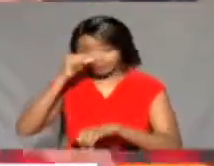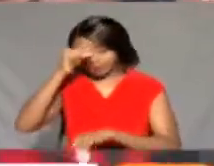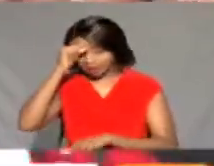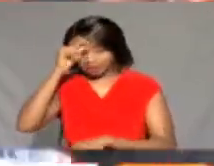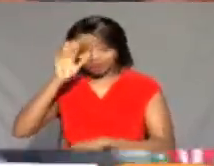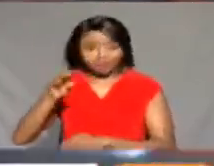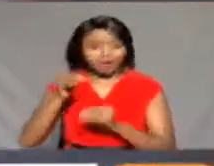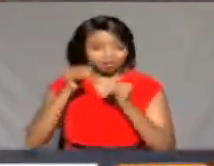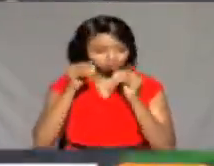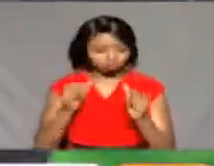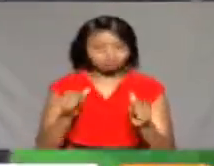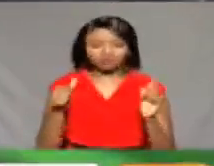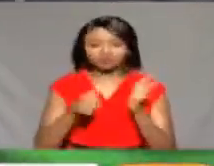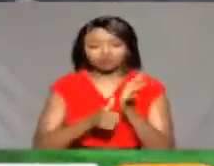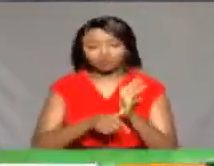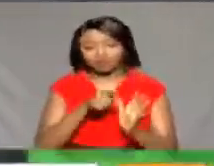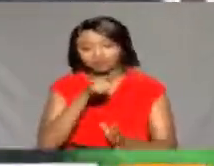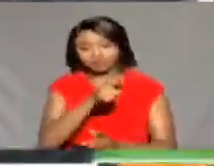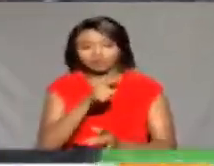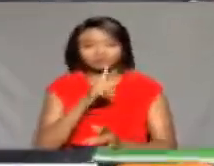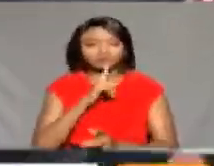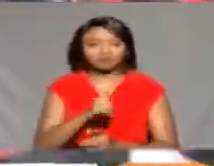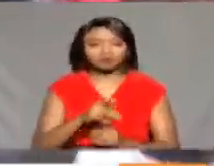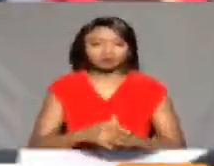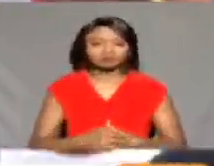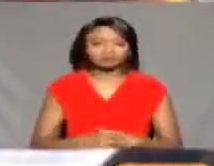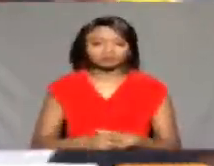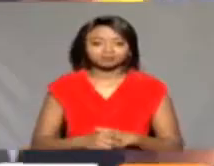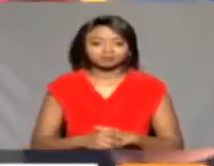serikali itakapolegeza msimamo kuhusu agizo hilo.